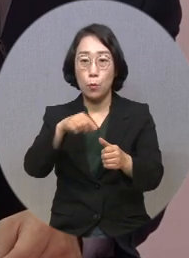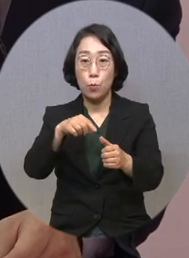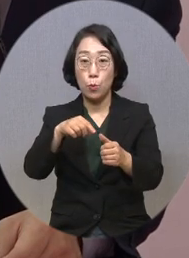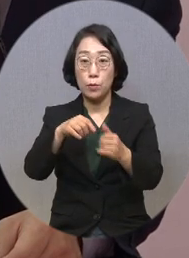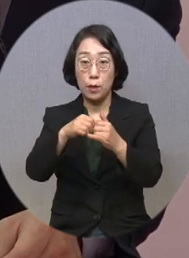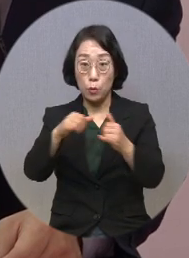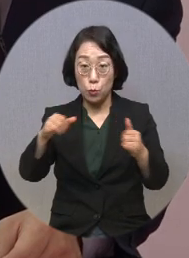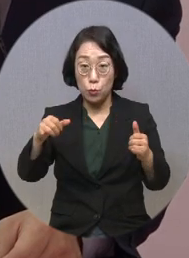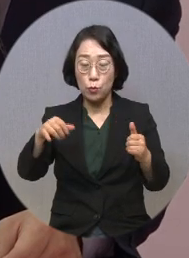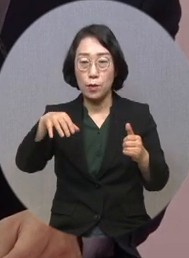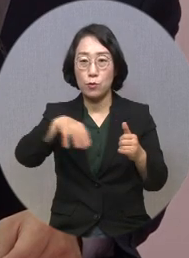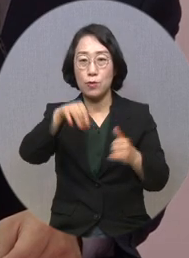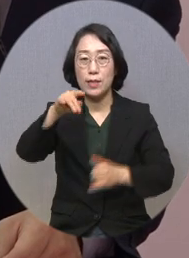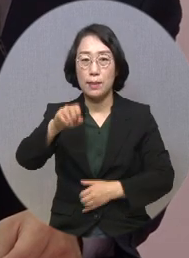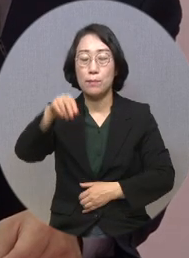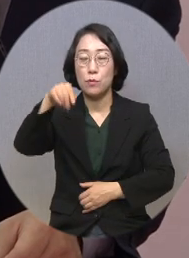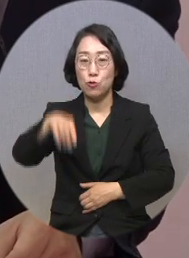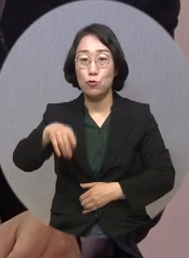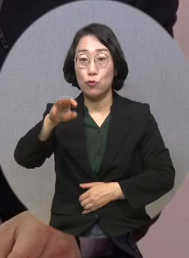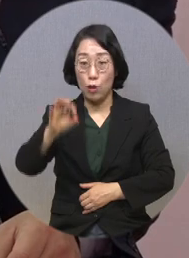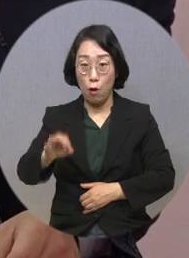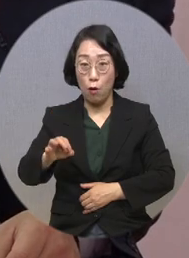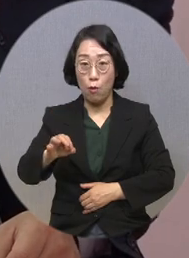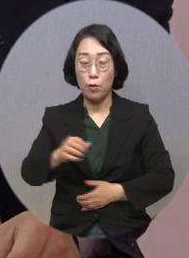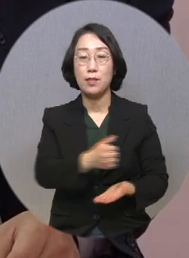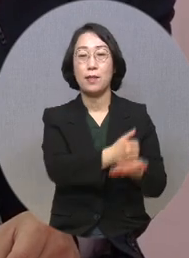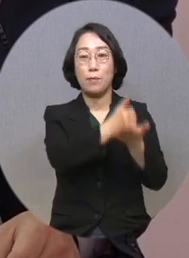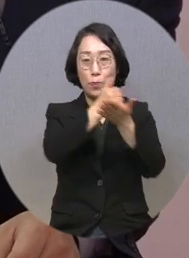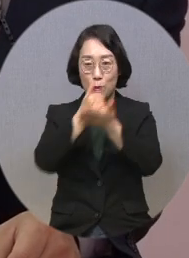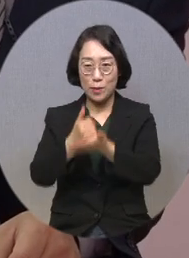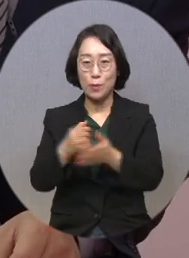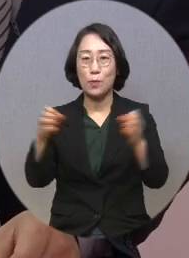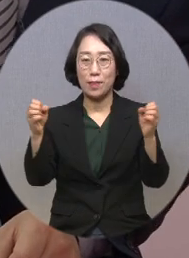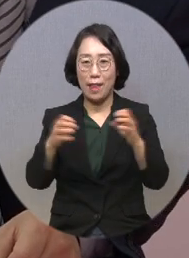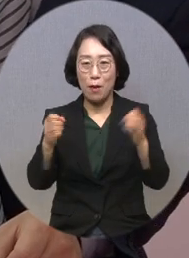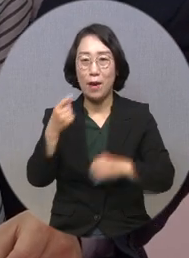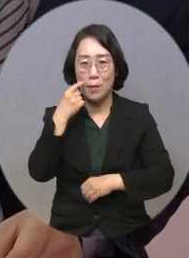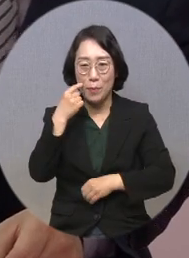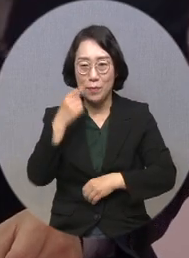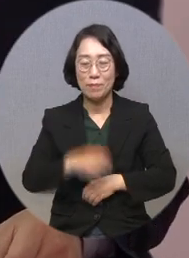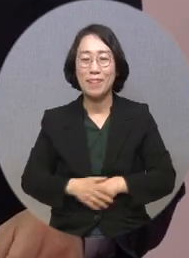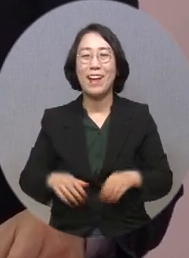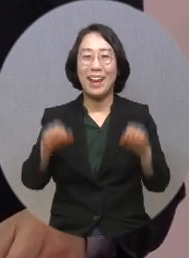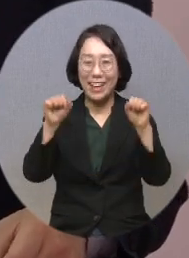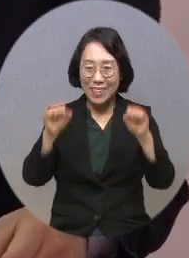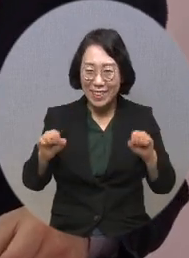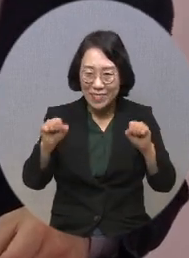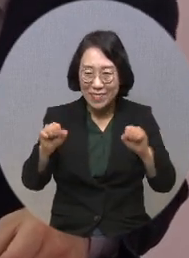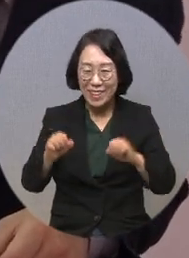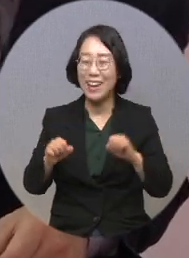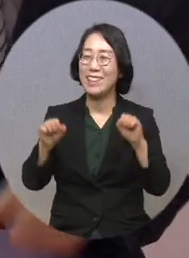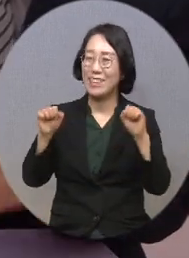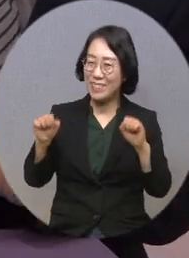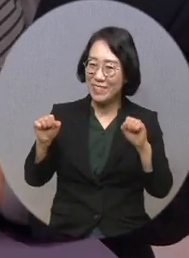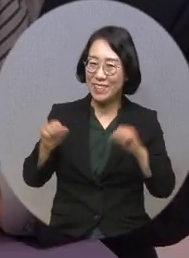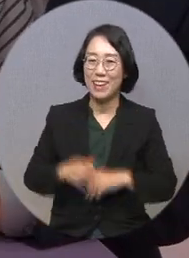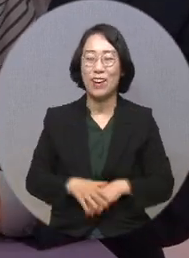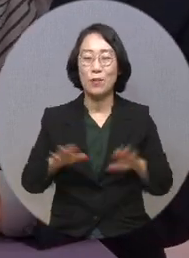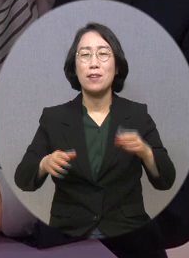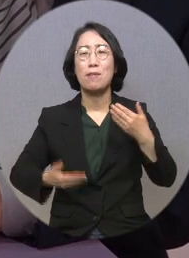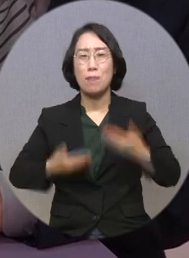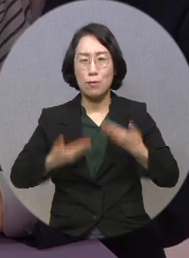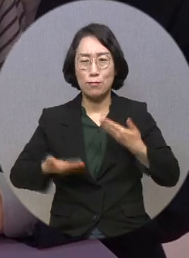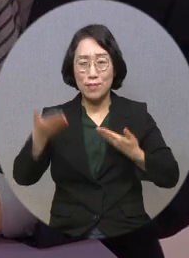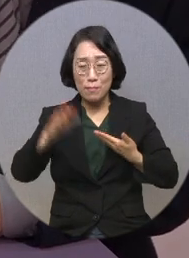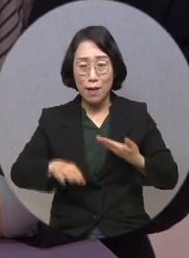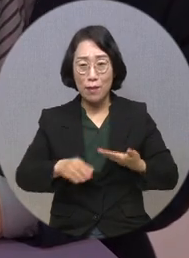원장님이신 김수겸 원장님을 모시고 이야기를 나누어 보겠습니다. 김수겸 원장님, 안녕하십니까? 네, 안녕하십니까? 오늘 바쁘신 가운데